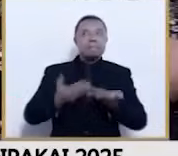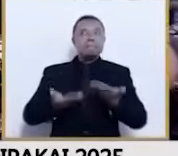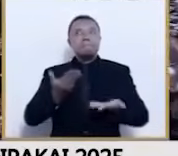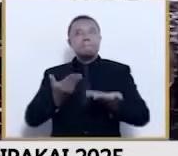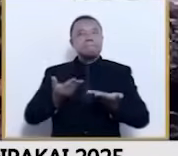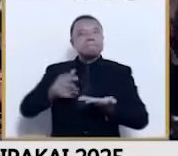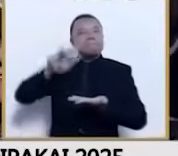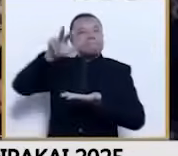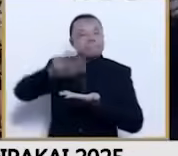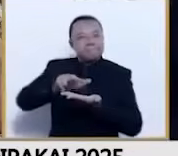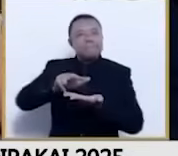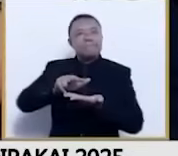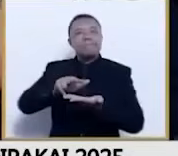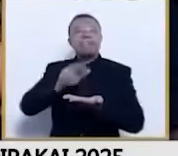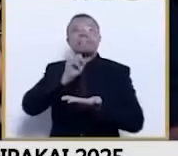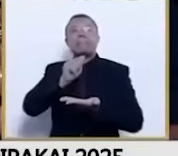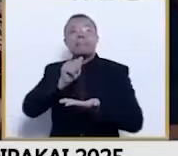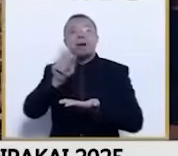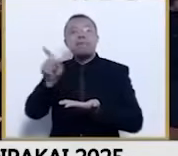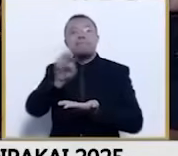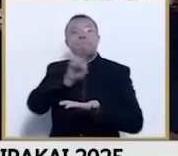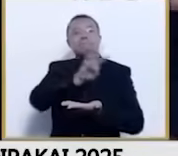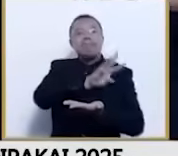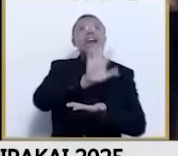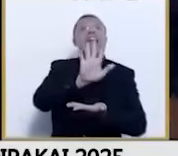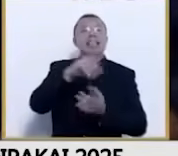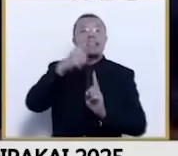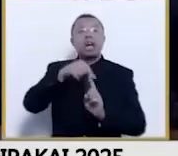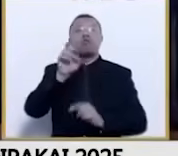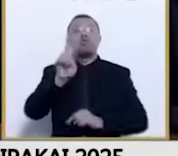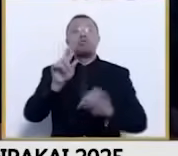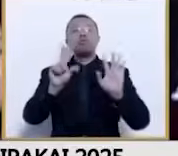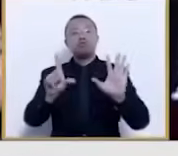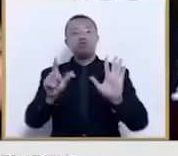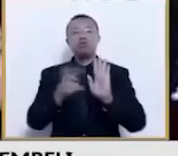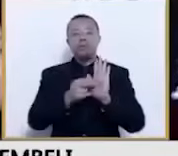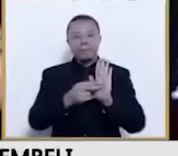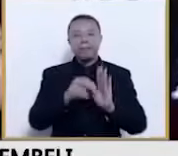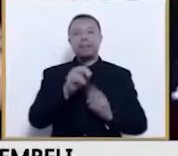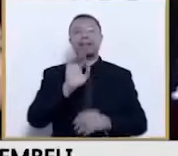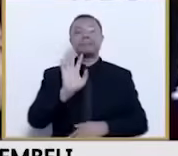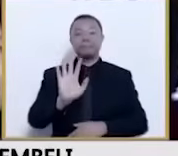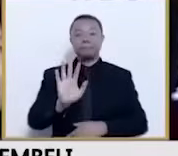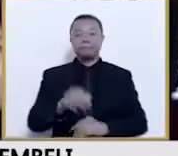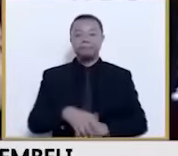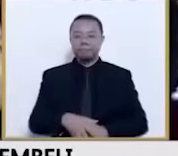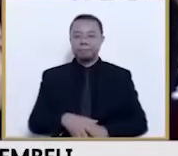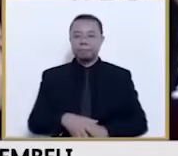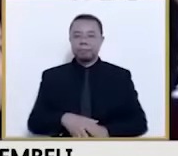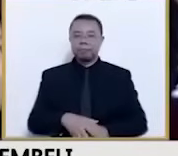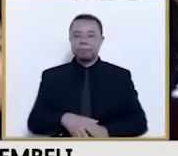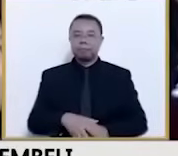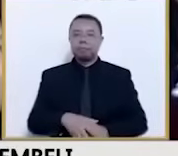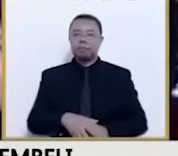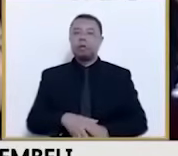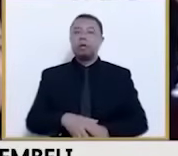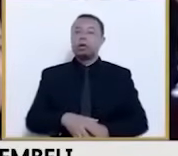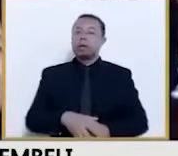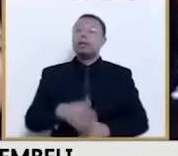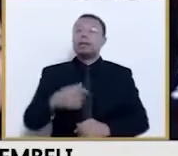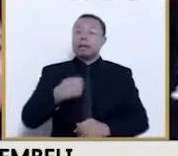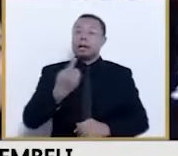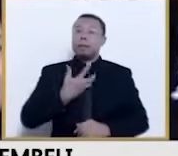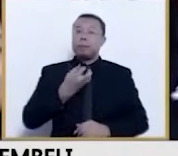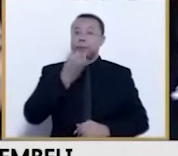untuk menjatuhkan pilihannya di TPS pada 27 November yang akan datang. Tidak lupa